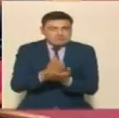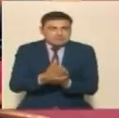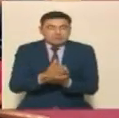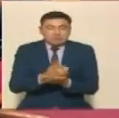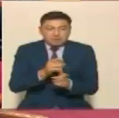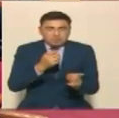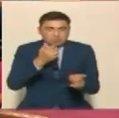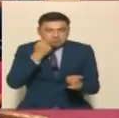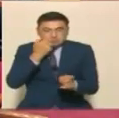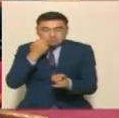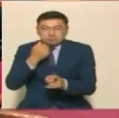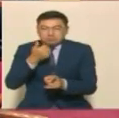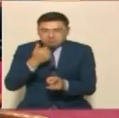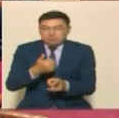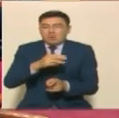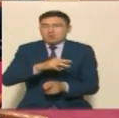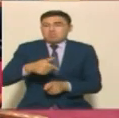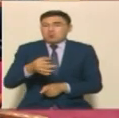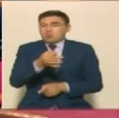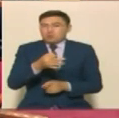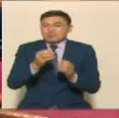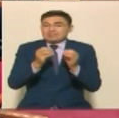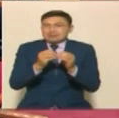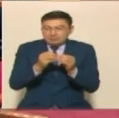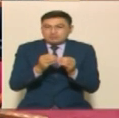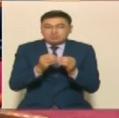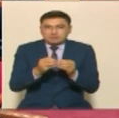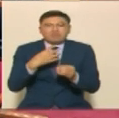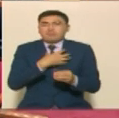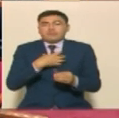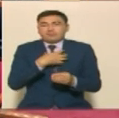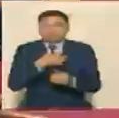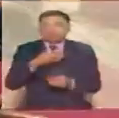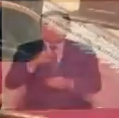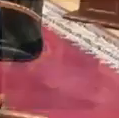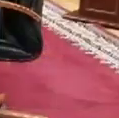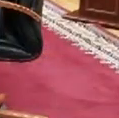артықшылықтарының арқасында Маңғыстау Қазақстандағы 10 негізгі туристік бағыттардың біріне кіреді.